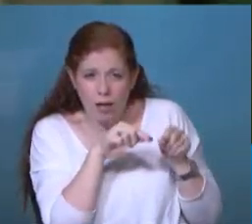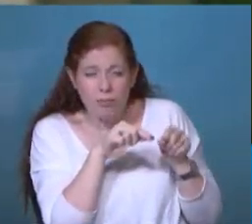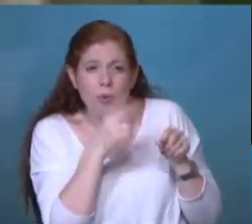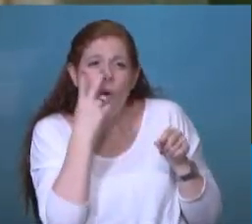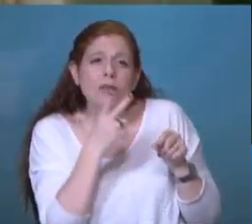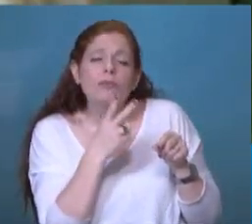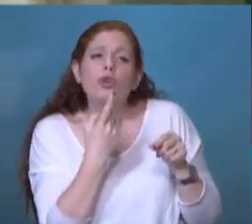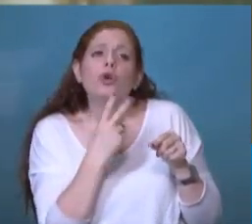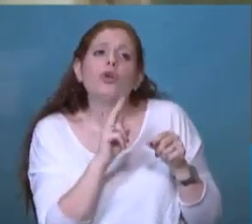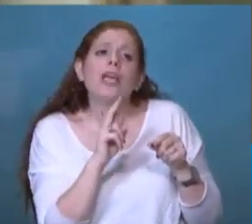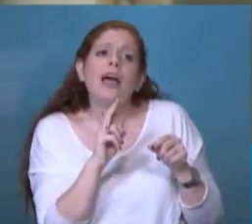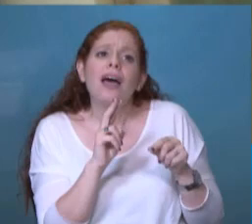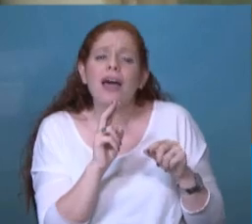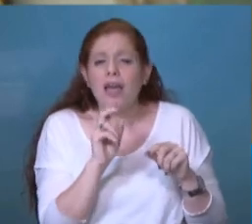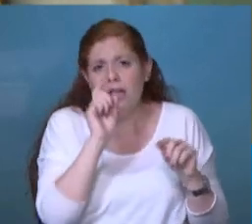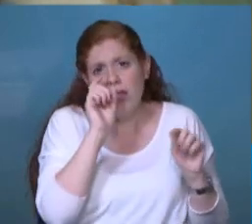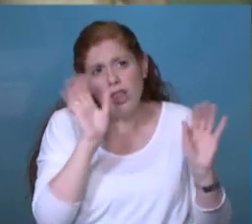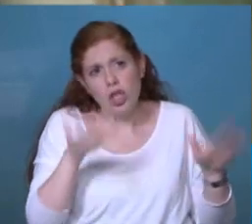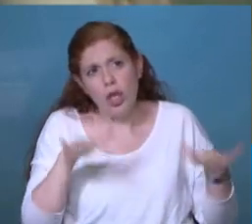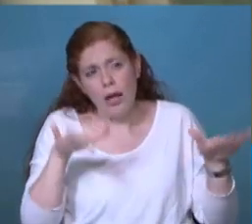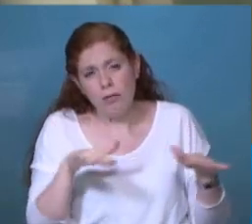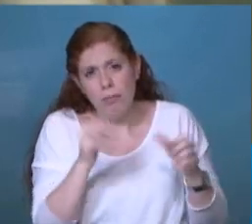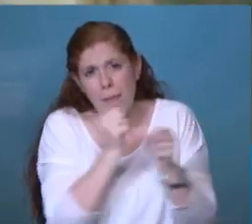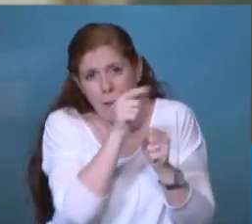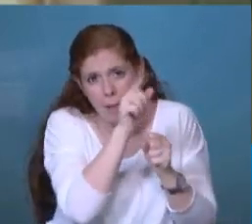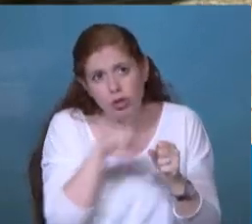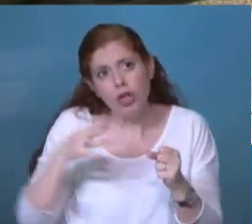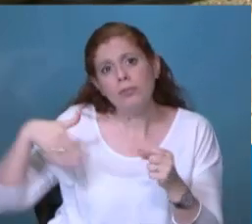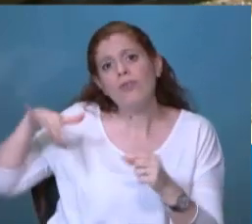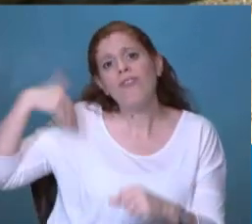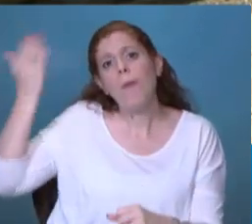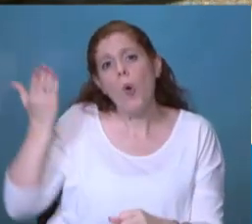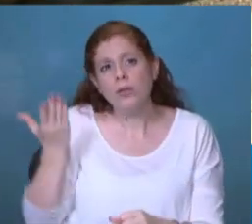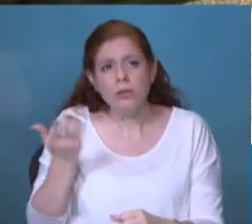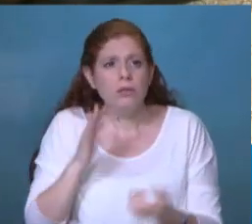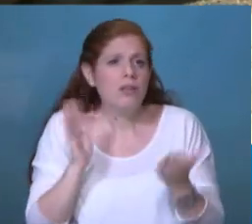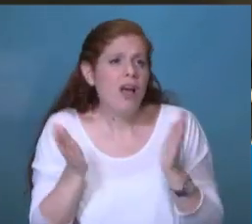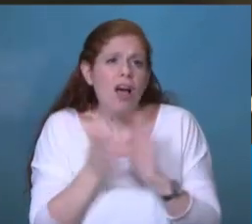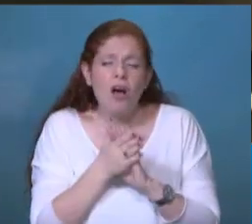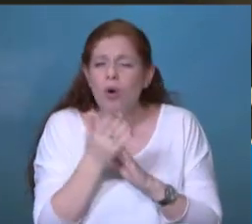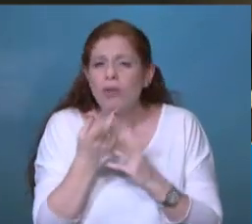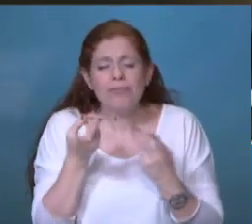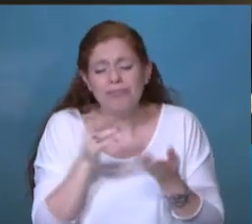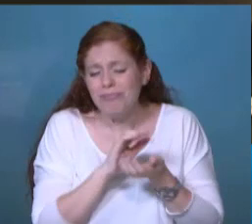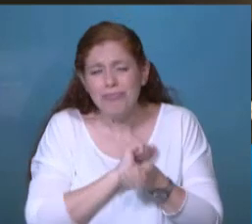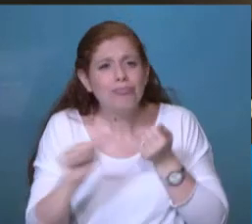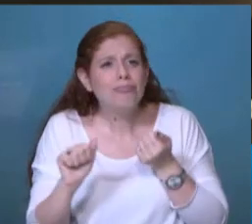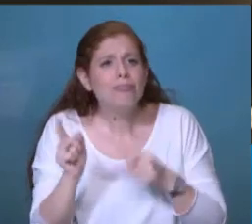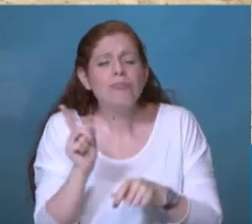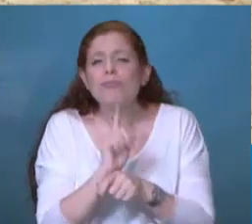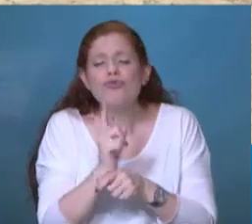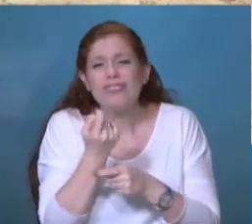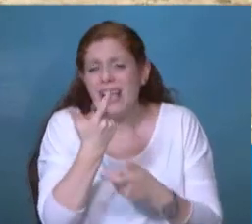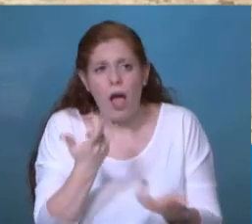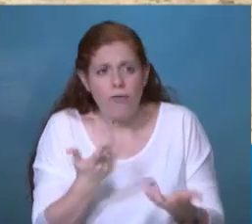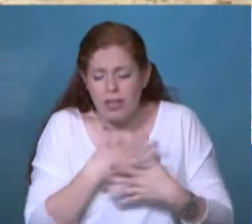שיותר נשרים במקפיא במקרים מאשר אלה שמסתובבים בחוץ. הכל יורד לטמיון בשנייה, ואתה מרגיש חסר אונים.